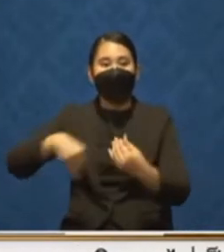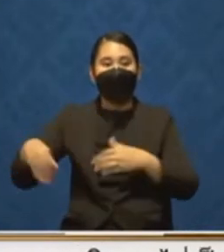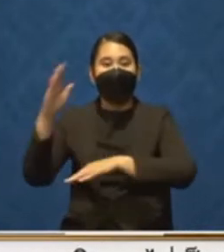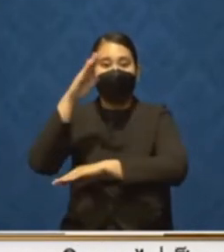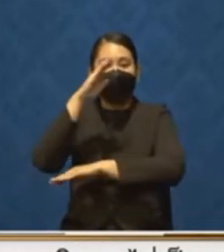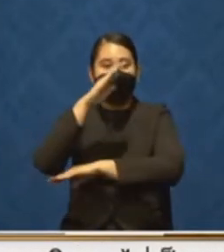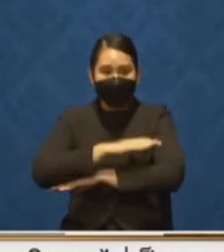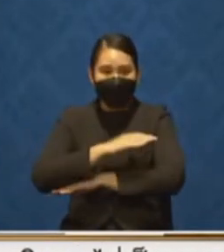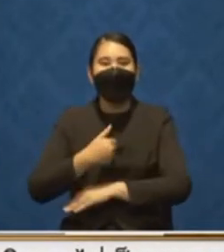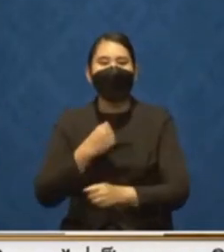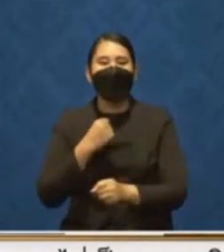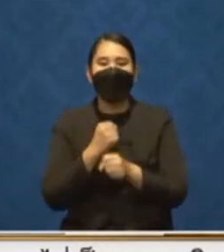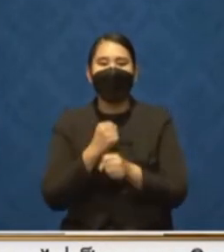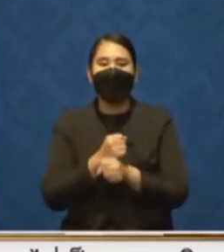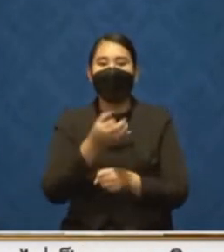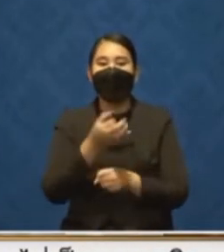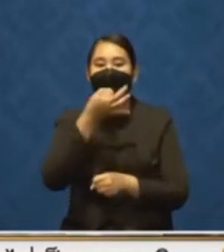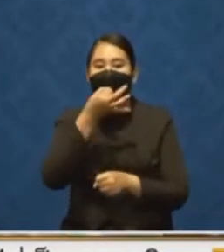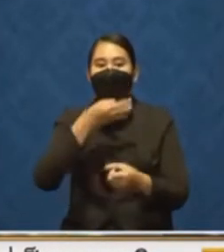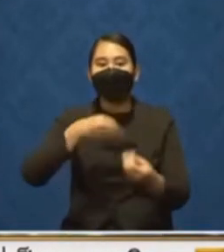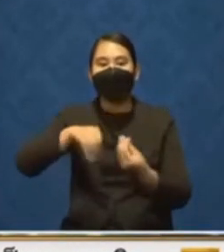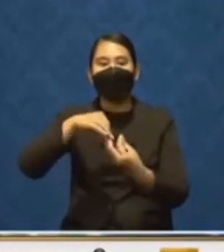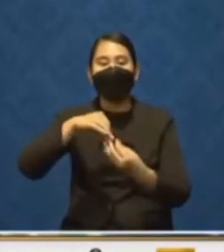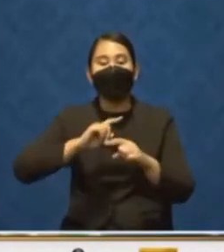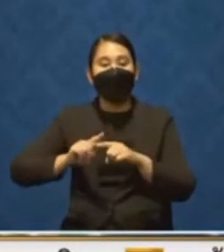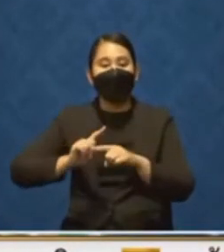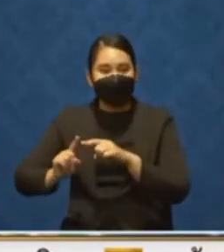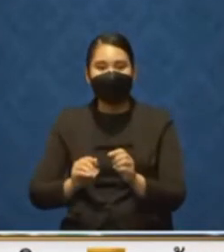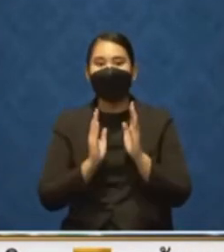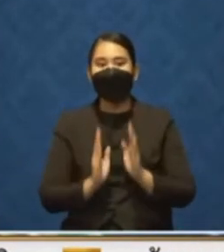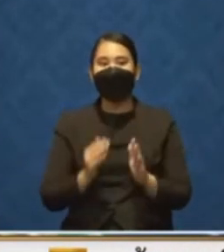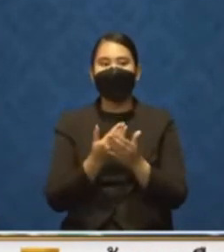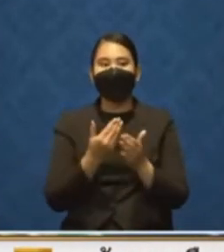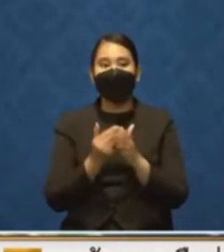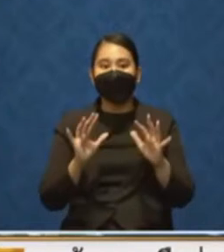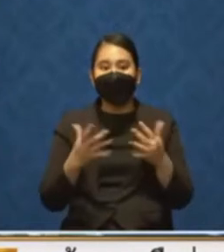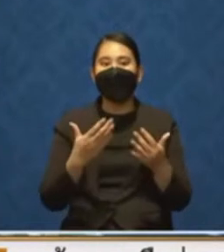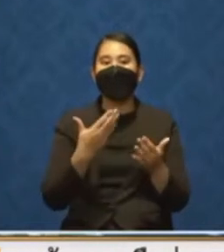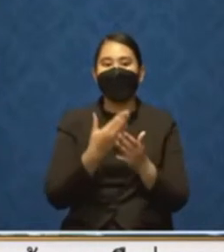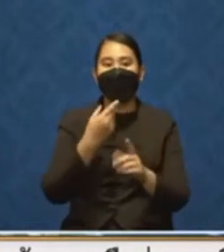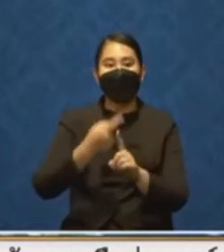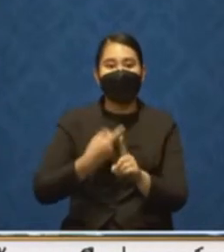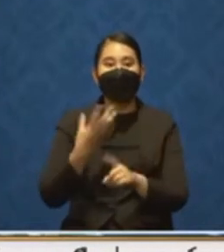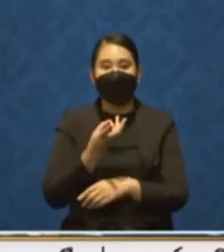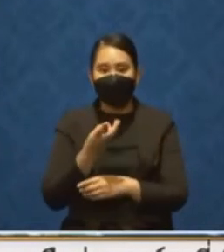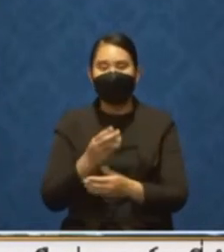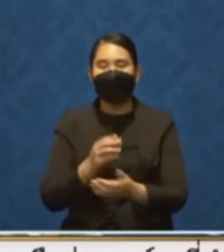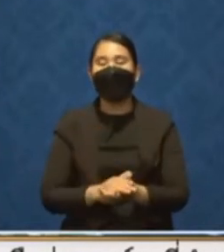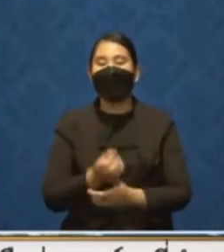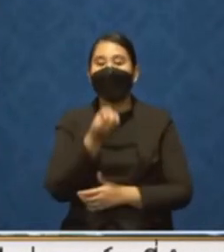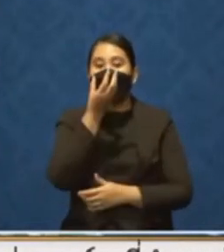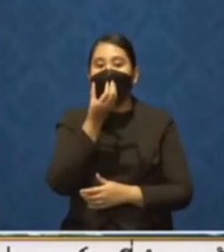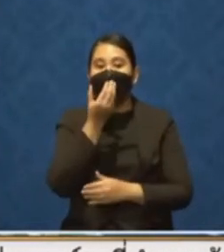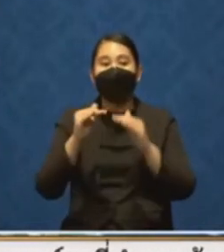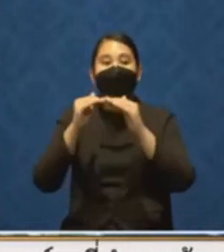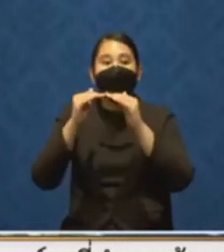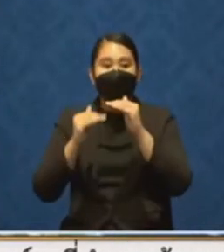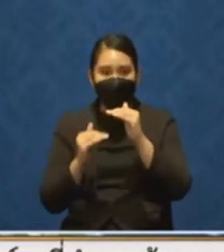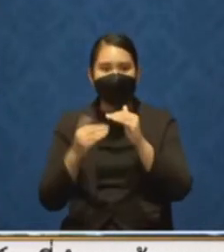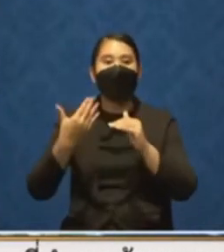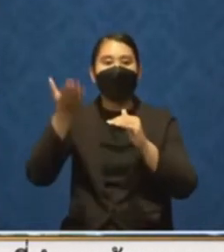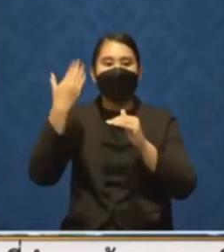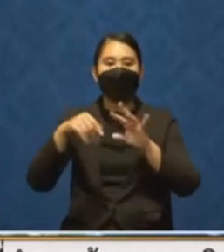ได้ก็แต่รวมถึงกลุ่มลูกหนี้นอกระบบกลุ่มผู้มีรายได้น้อยให้ชำระดอกเบี้ยลดลงจากเดิมร้อยละ